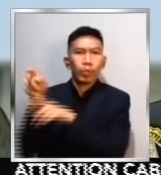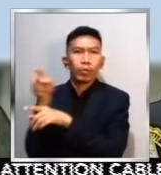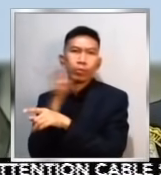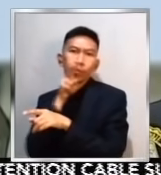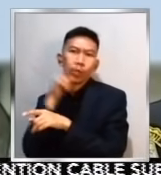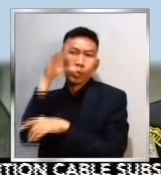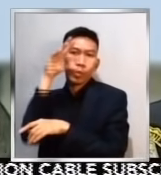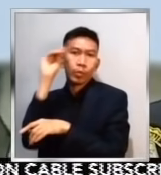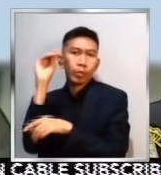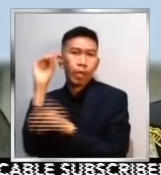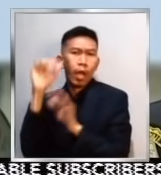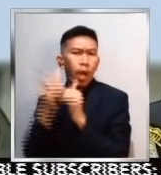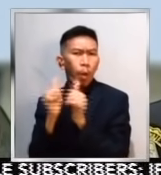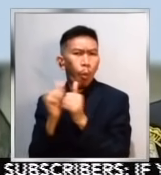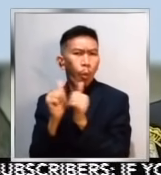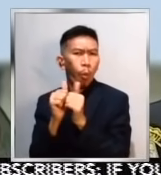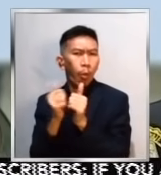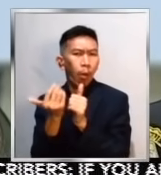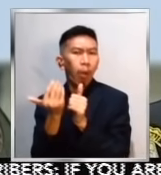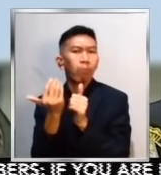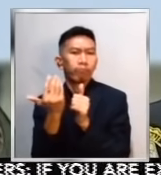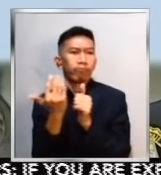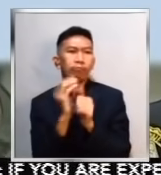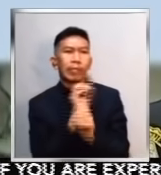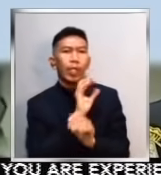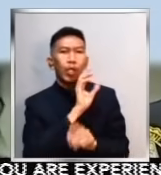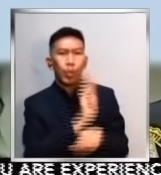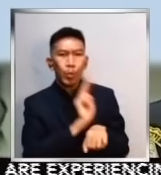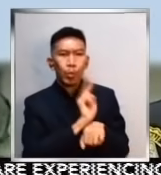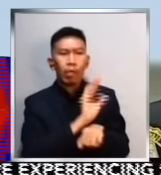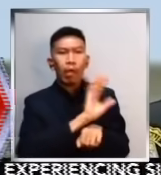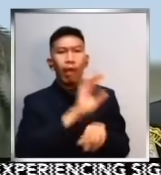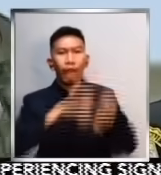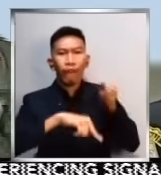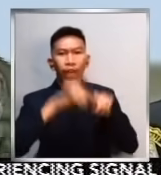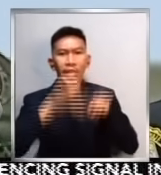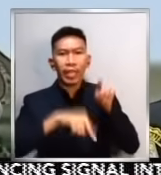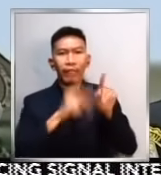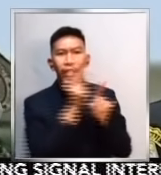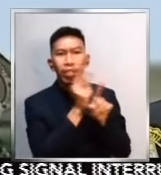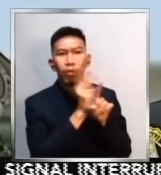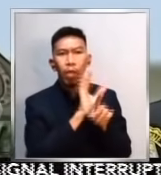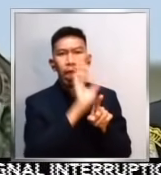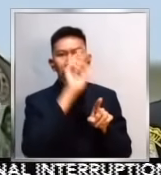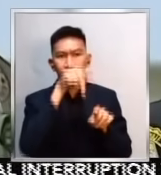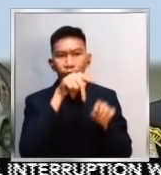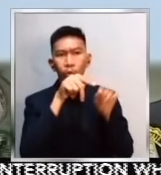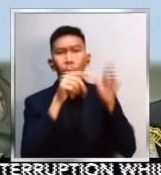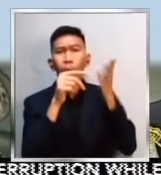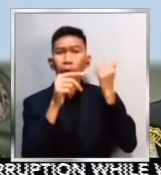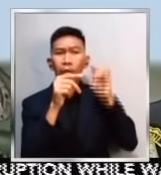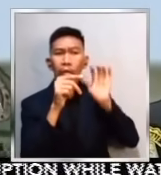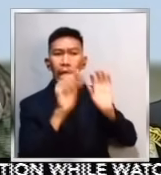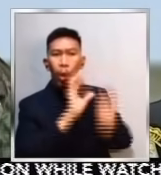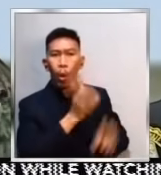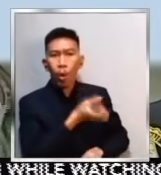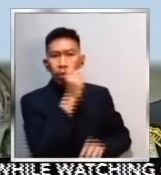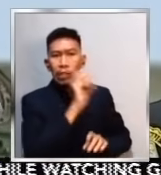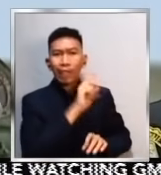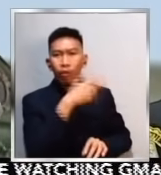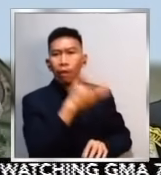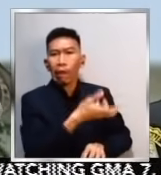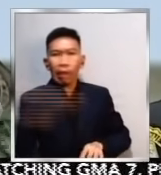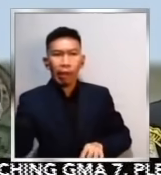based from other cellphone ng friend ng victim. Kasi po, yung cellphone niya ay nakuha niya ng suspect. It so happened na active